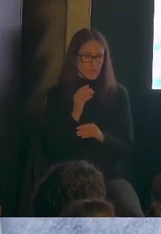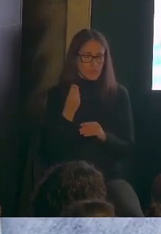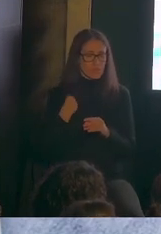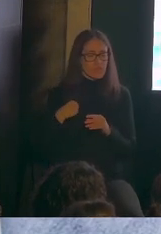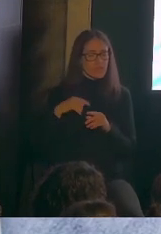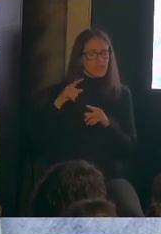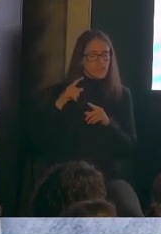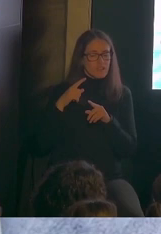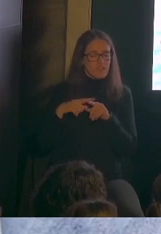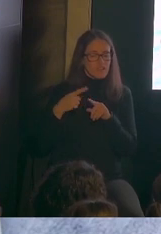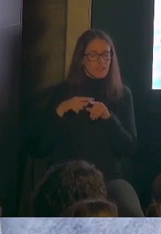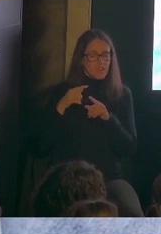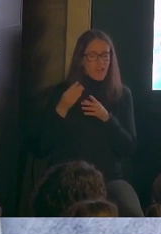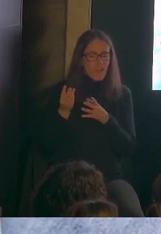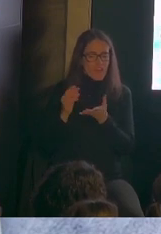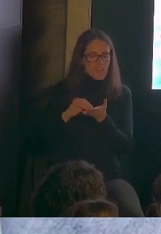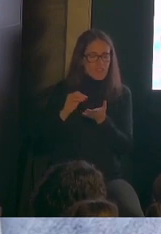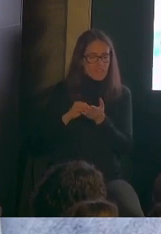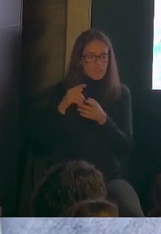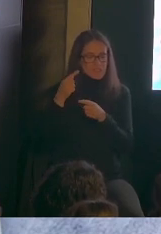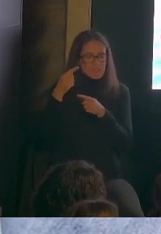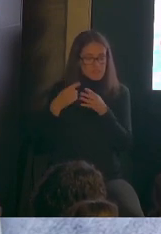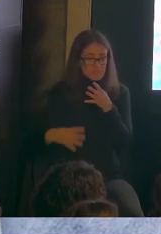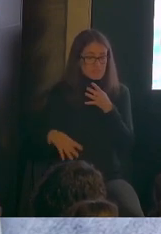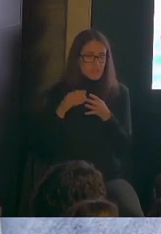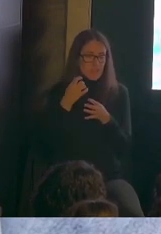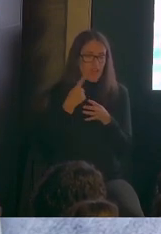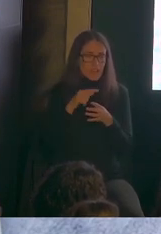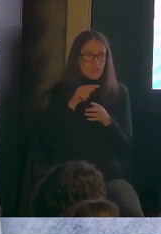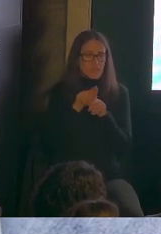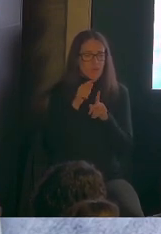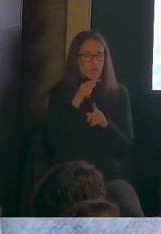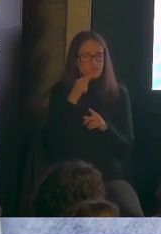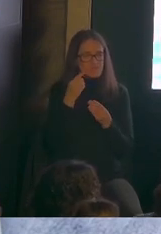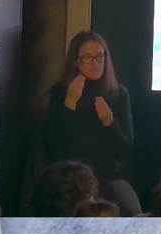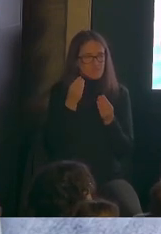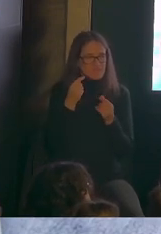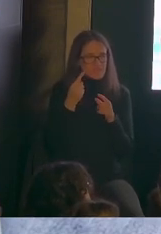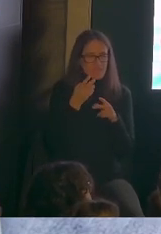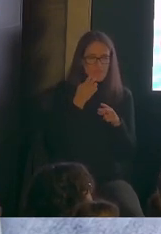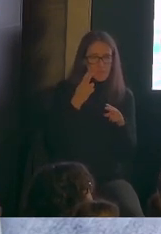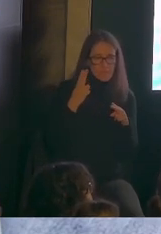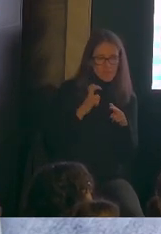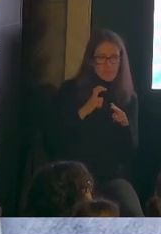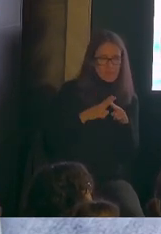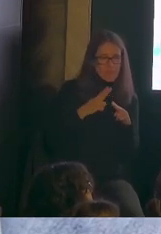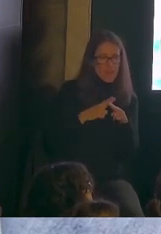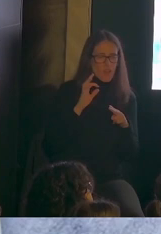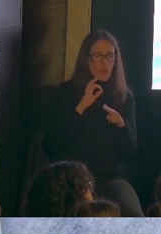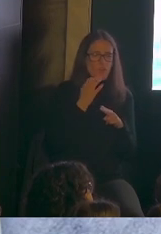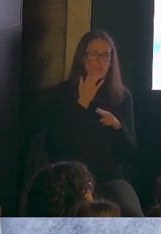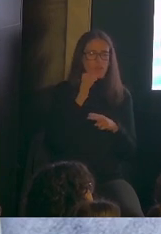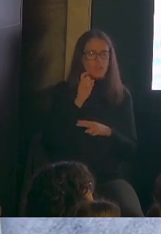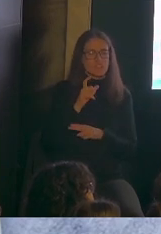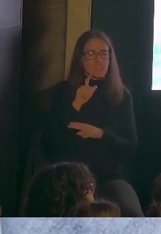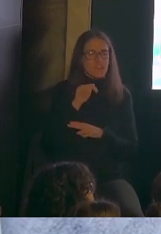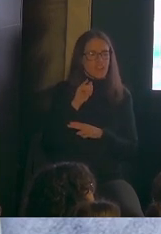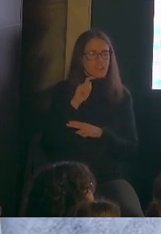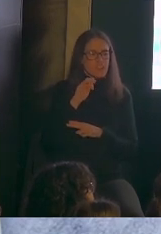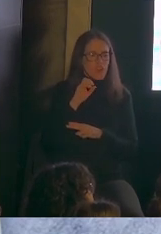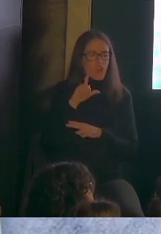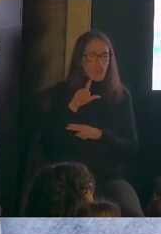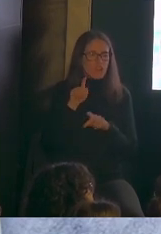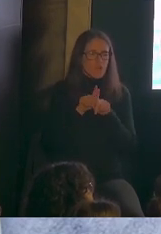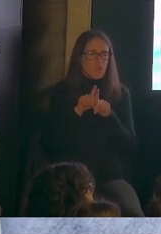tenen algun regust, ja sigui metalitzat, ja sigui com per exemple el xilitol i l'eritritol, que